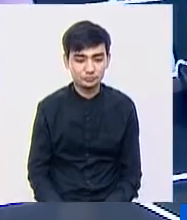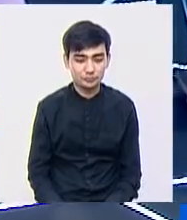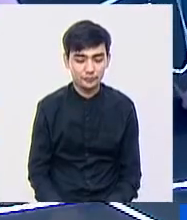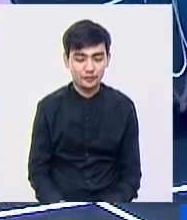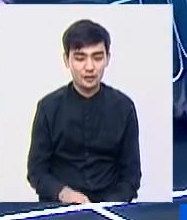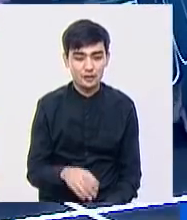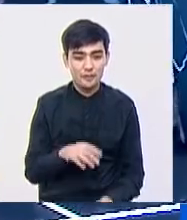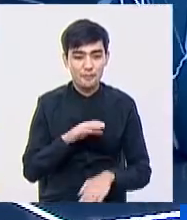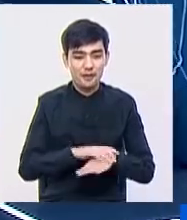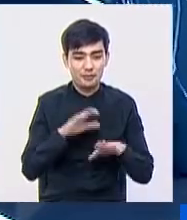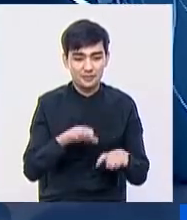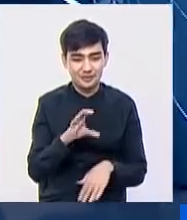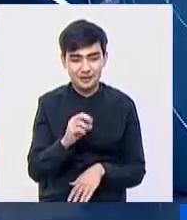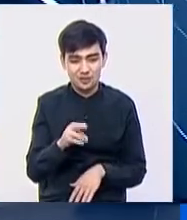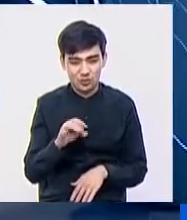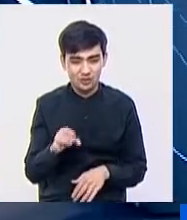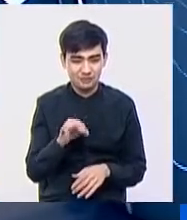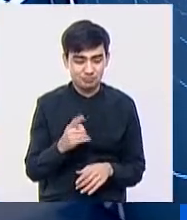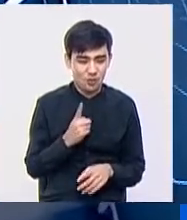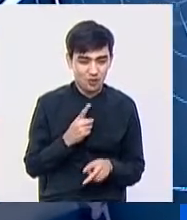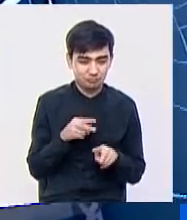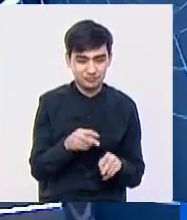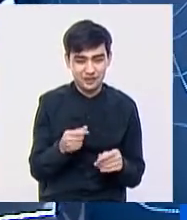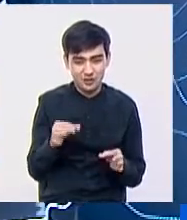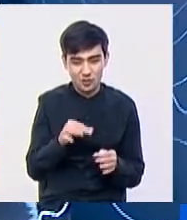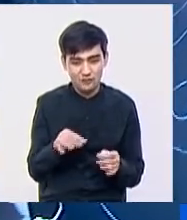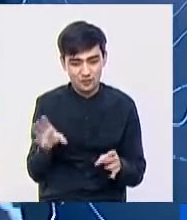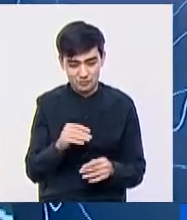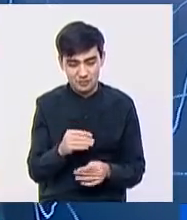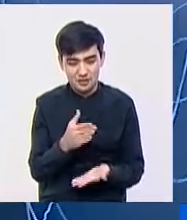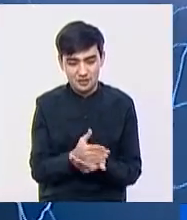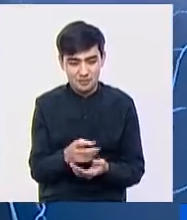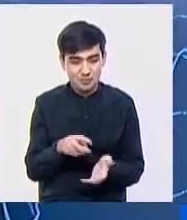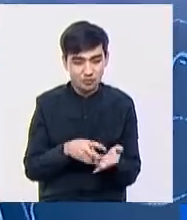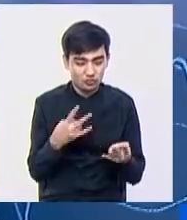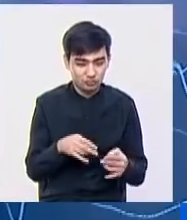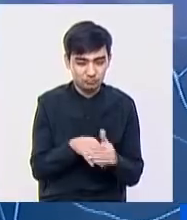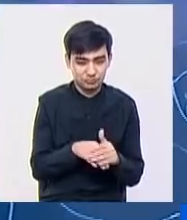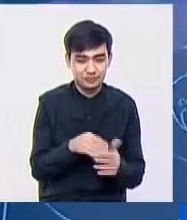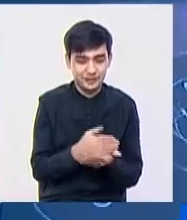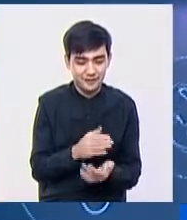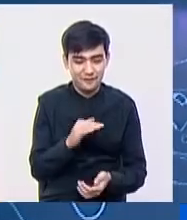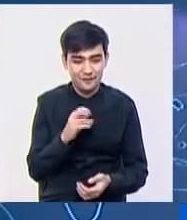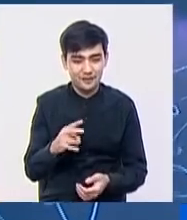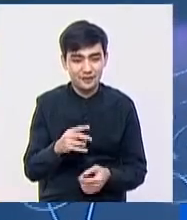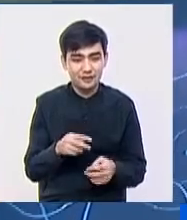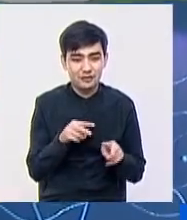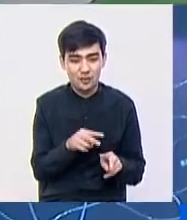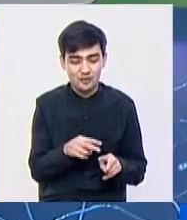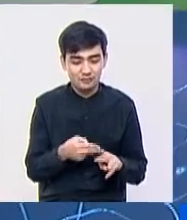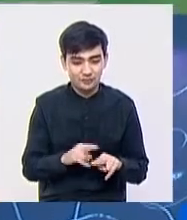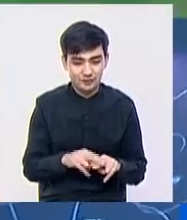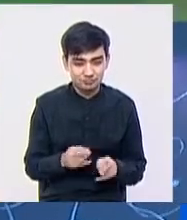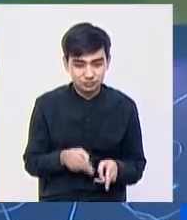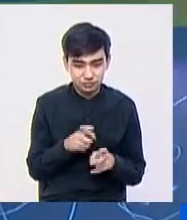Ситуация в банковском секторе стабильная, сохранность денег вкладчиков обеспечена. Об этом заявили в агентстве по финрегулированию. Они заверили, что